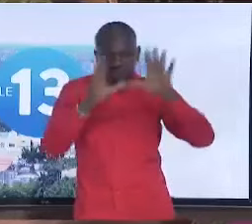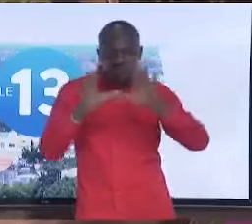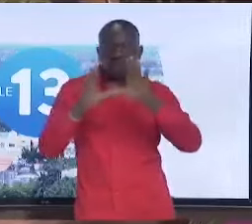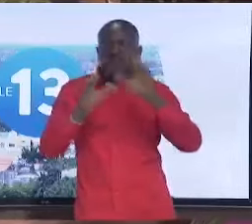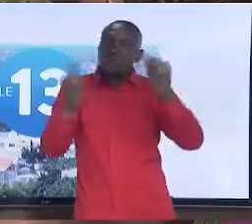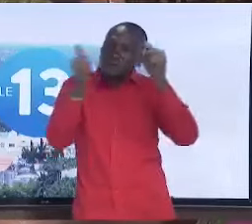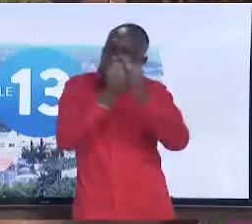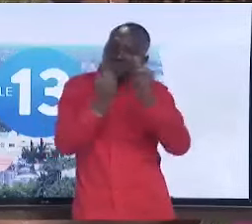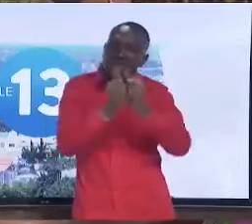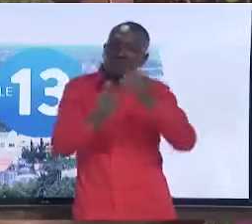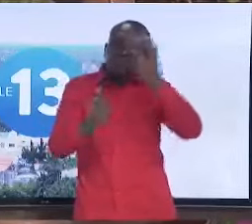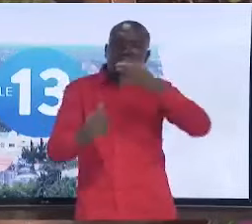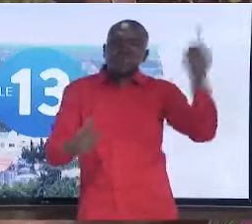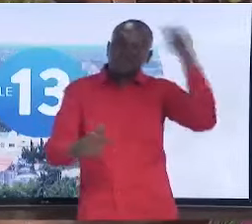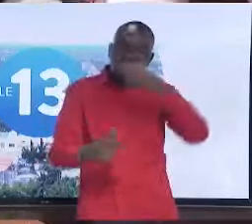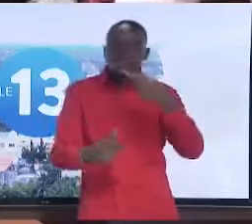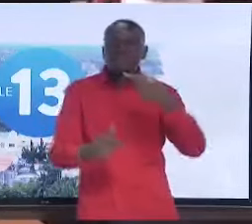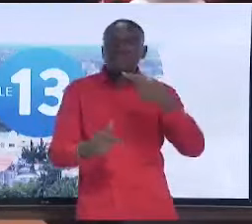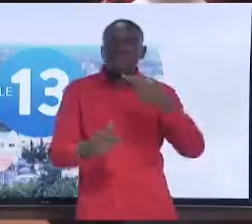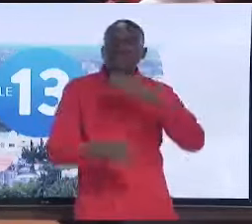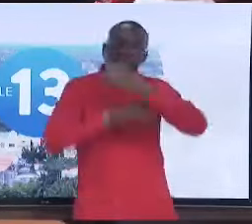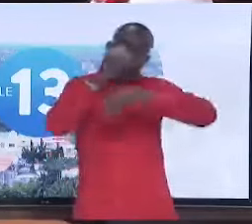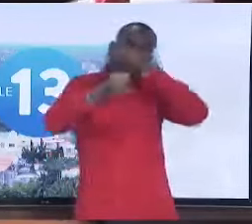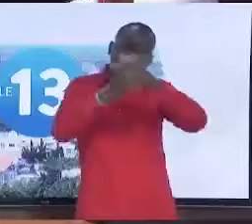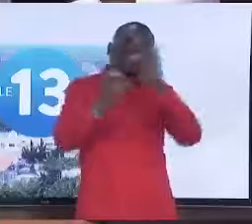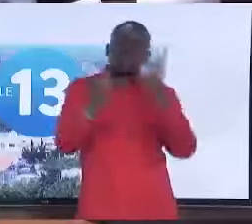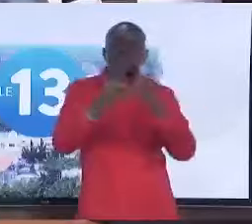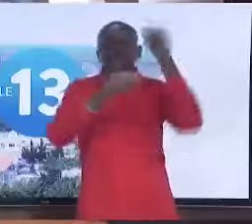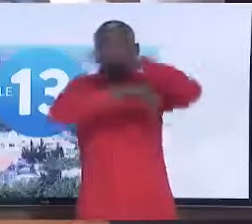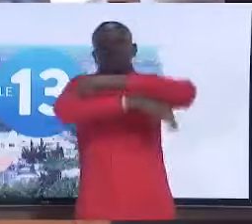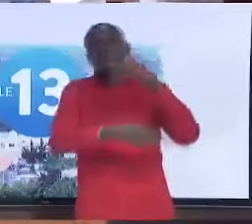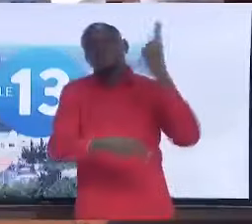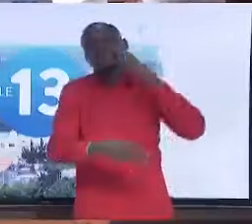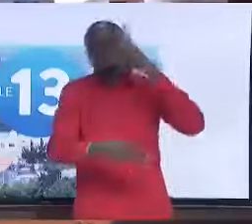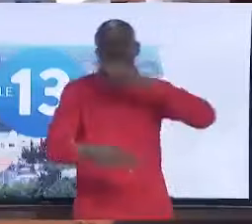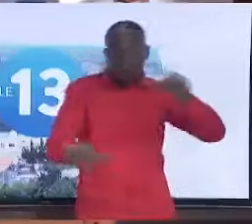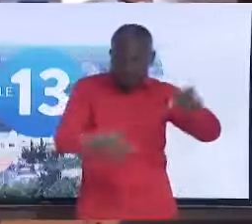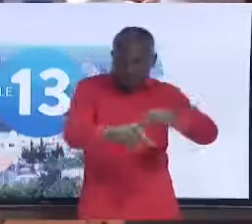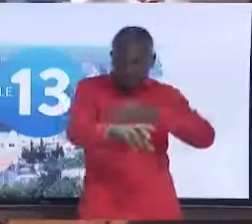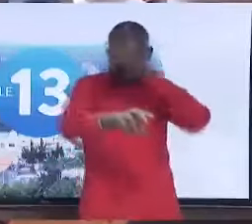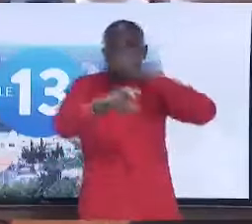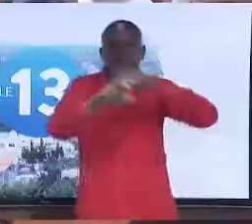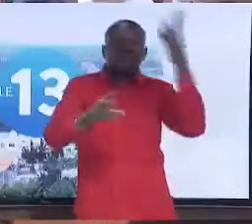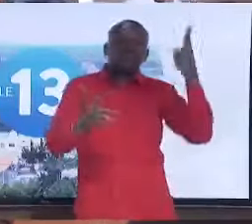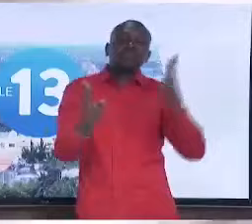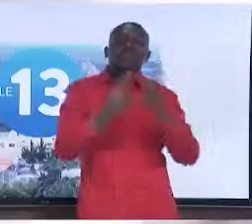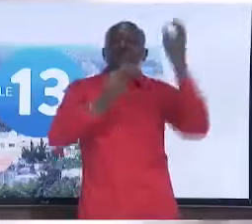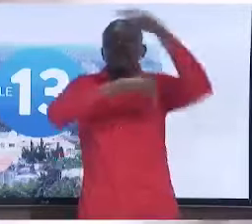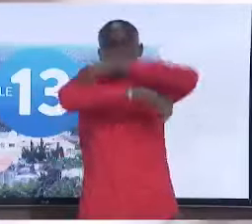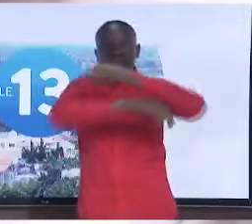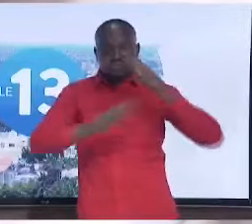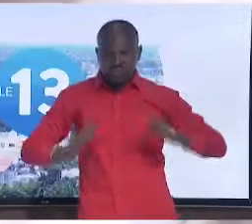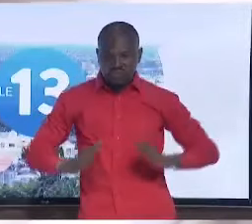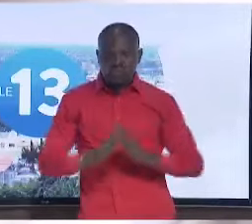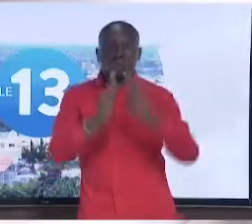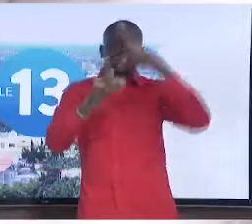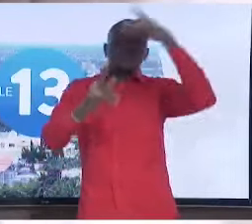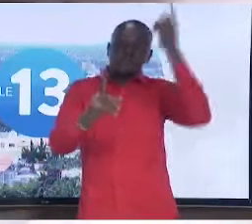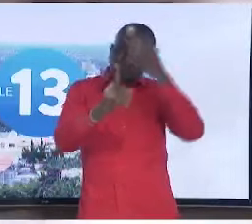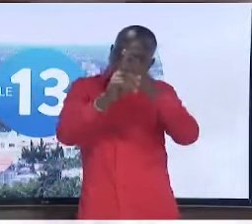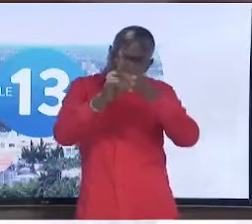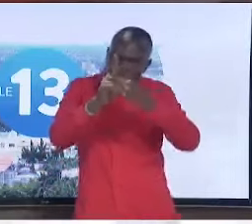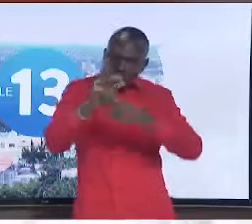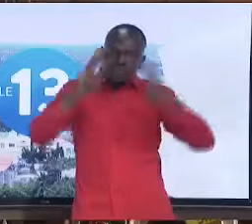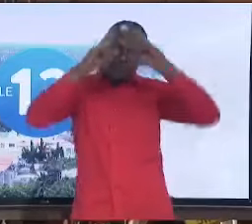l'ONG Hélène Keller International. Les journées vitamine A vont durer 4 jours en milieu urbain et 1 mois en milieu